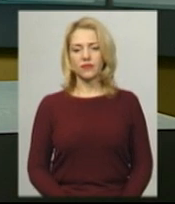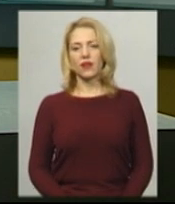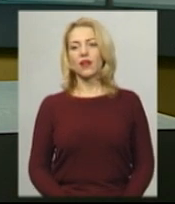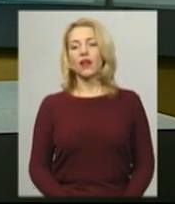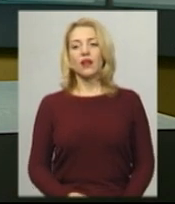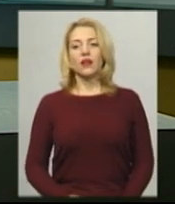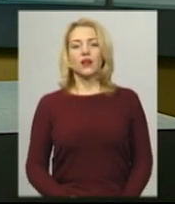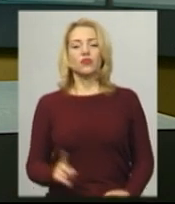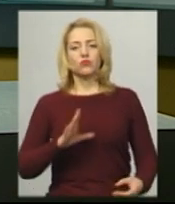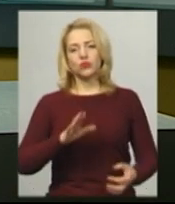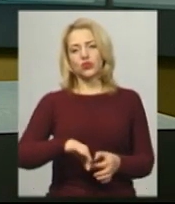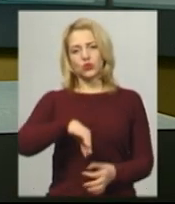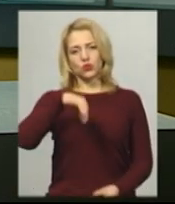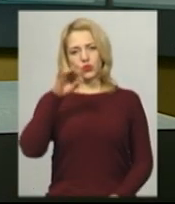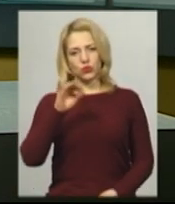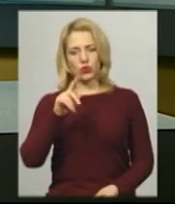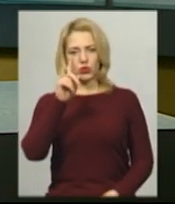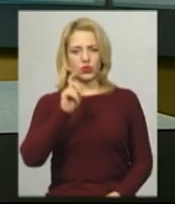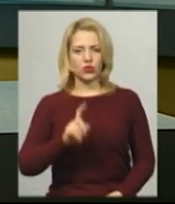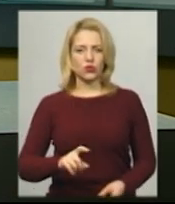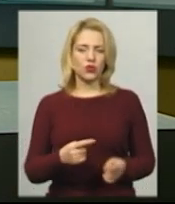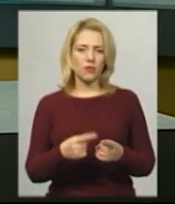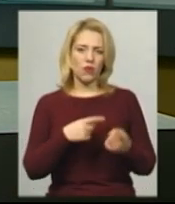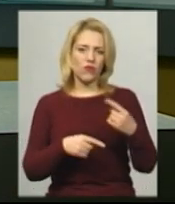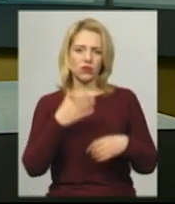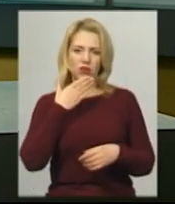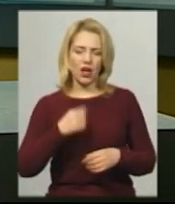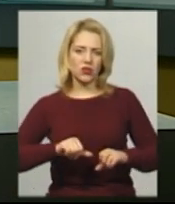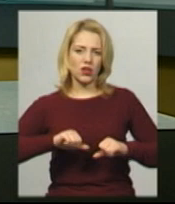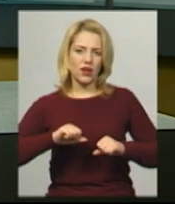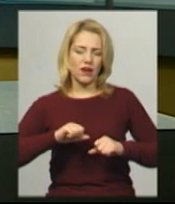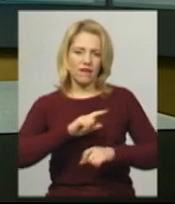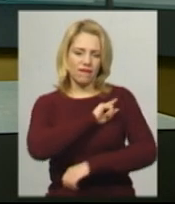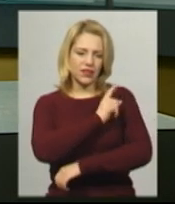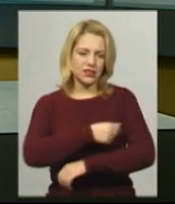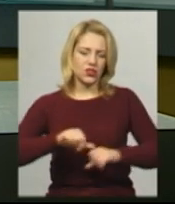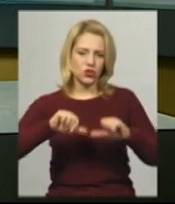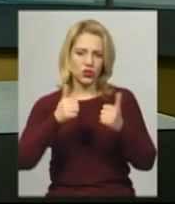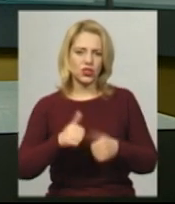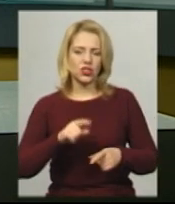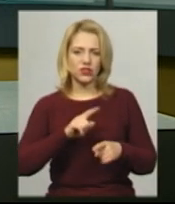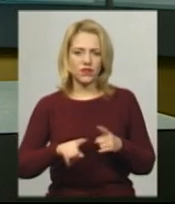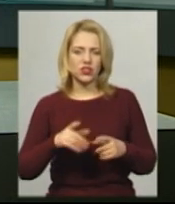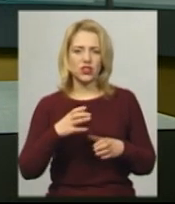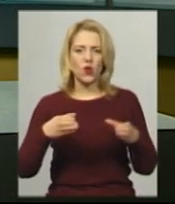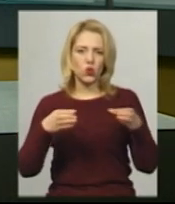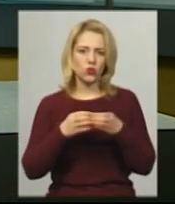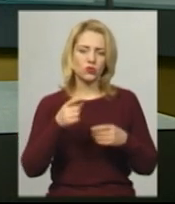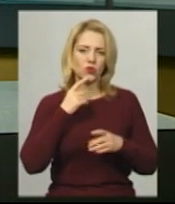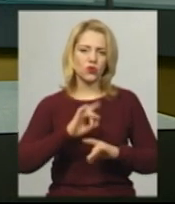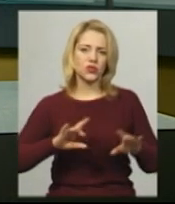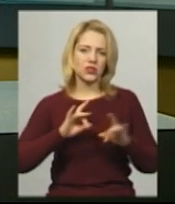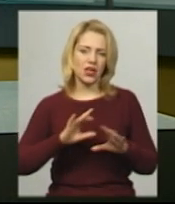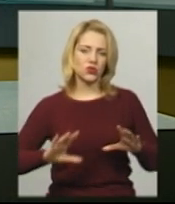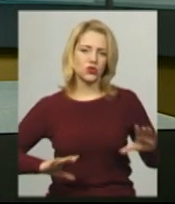набути стрункої статури і повернути собі гарну фізичну форму після свят швидше та ефективніше гуртом, каже тренер з пілатесу, фітнесу